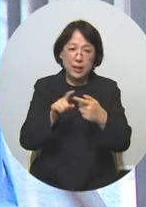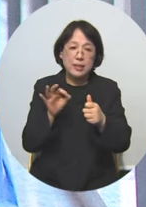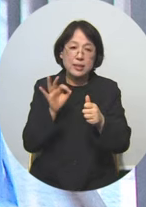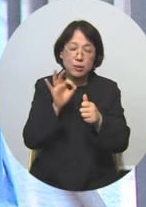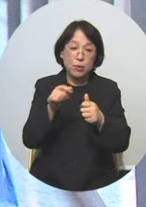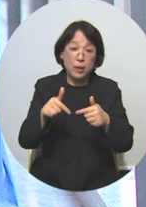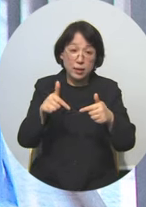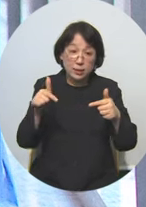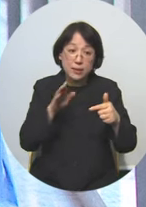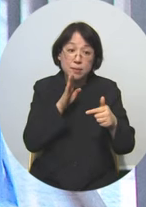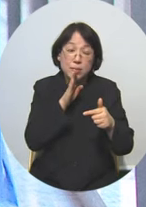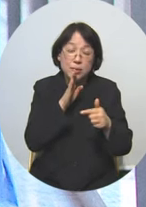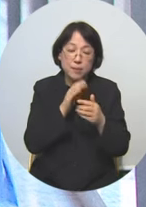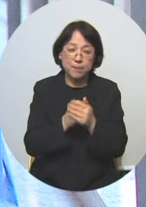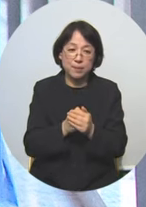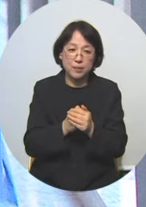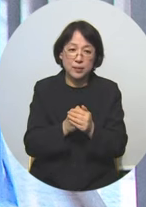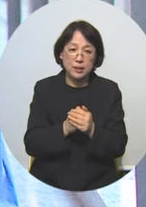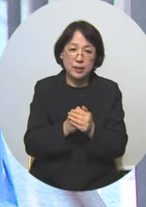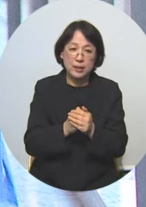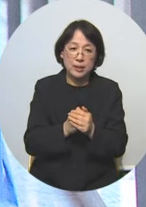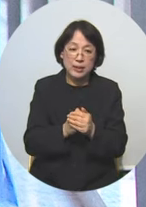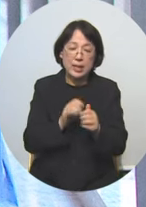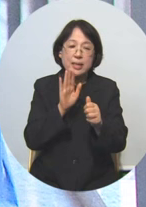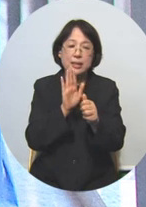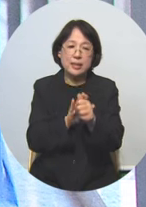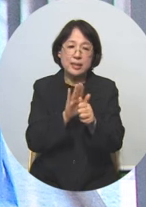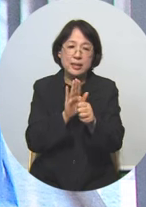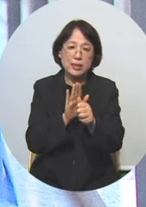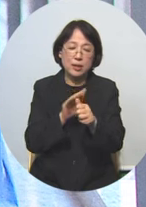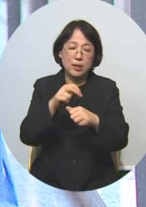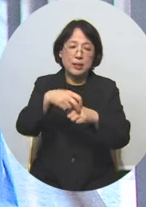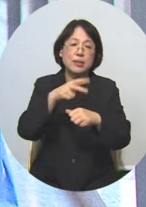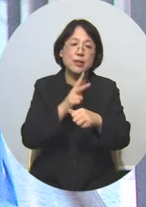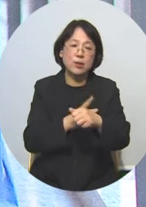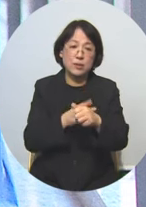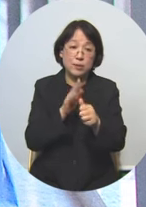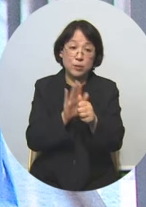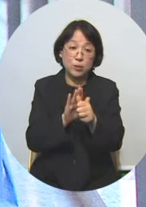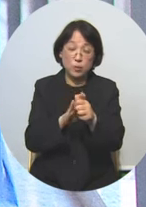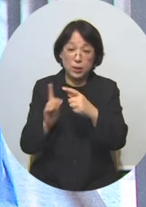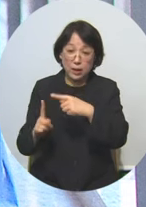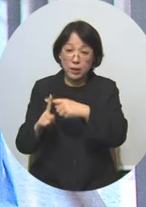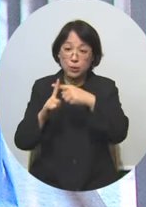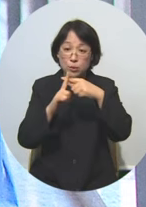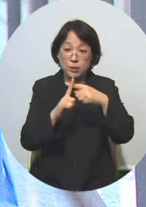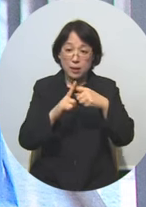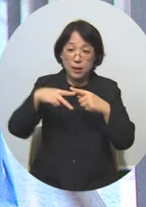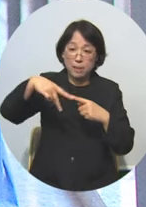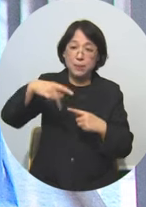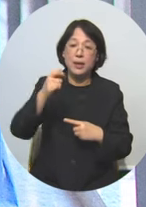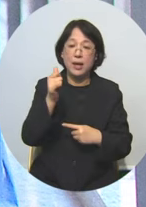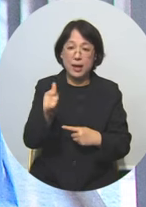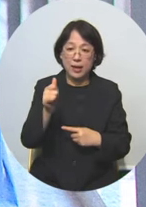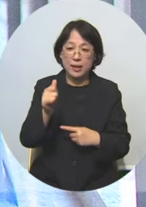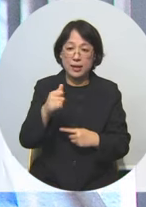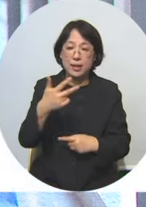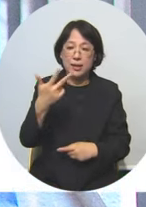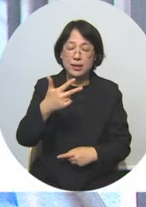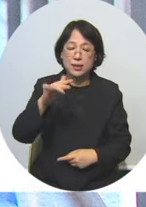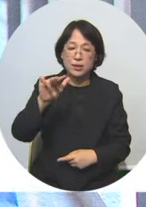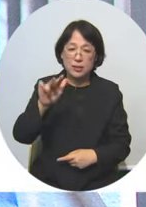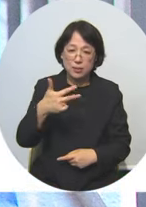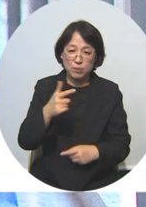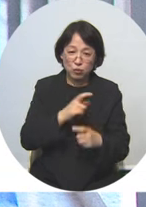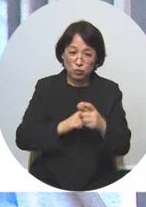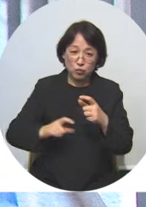정부는 먼저 의료 공백을 메우기 위해서 진료 보조 간호사, 그러니까 이 PA 간호사를 2,700명 추가해서 총